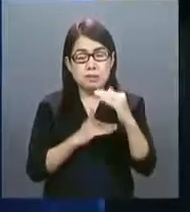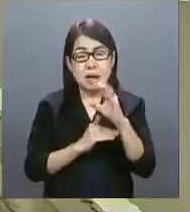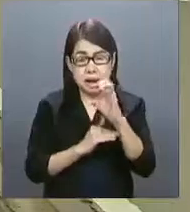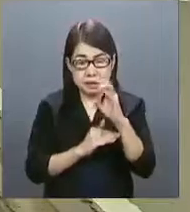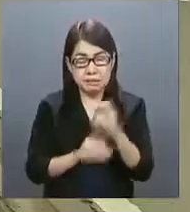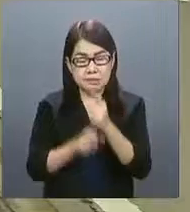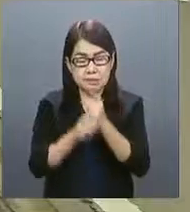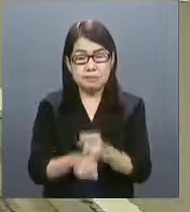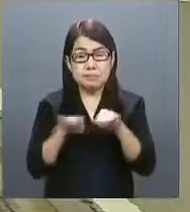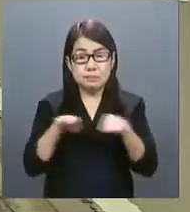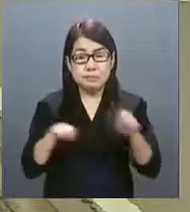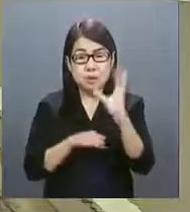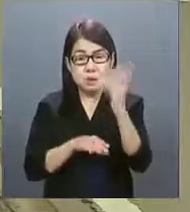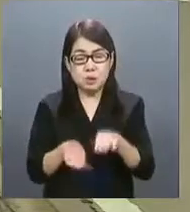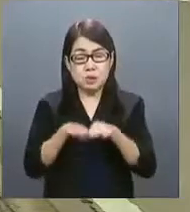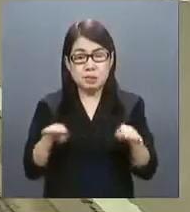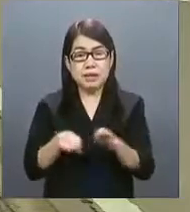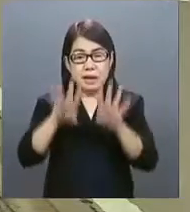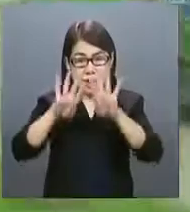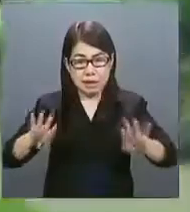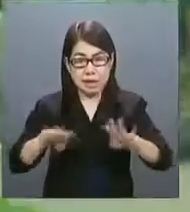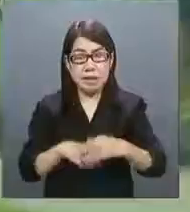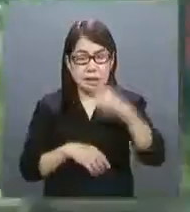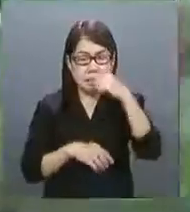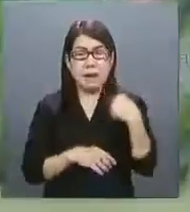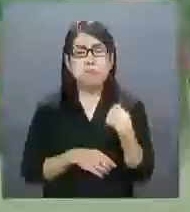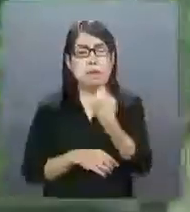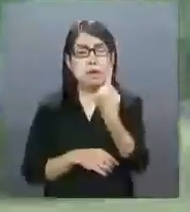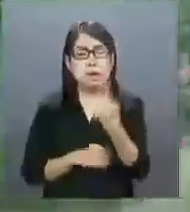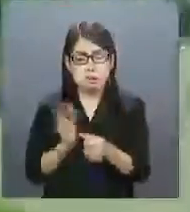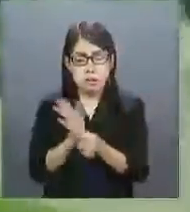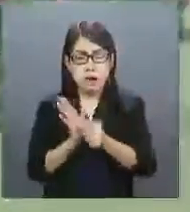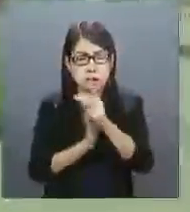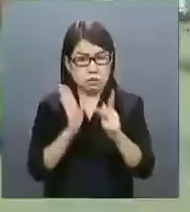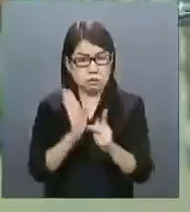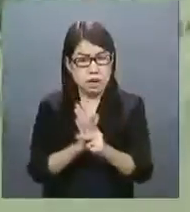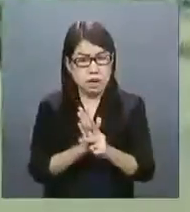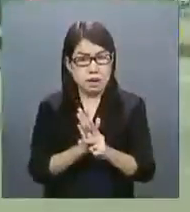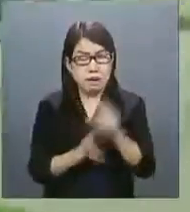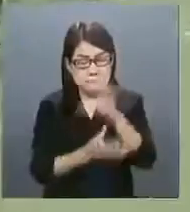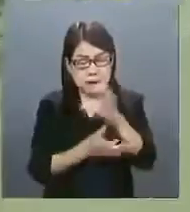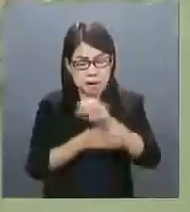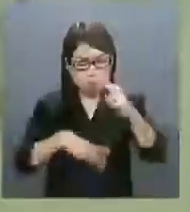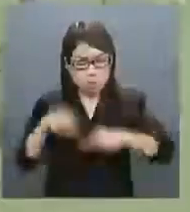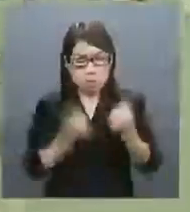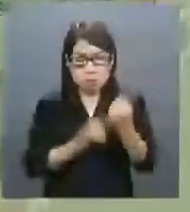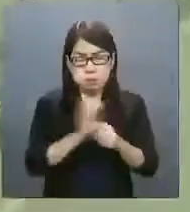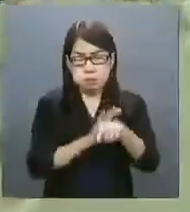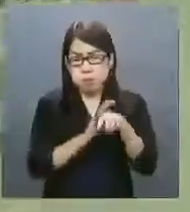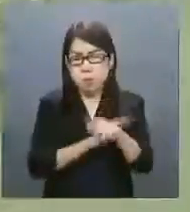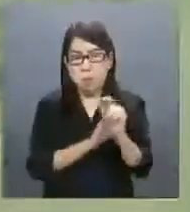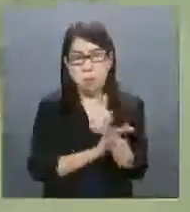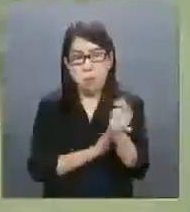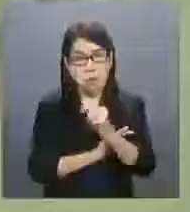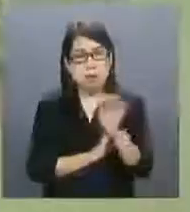านอาเซียนเพราะประเทศไทยเป็นประเทศเดียวในอาเซียนที่ยังไม่แก้กฎหมายควบคุมความเร็วทำให้การขับรถเร็วเป็นสาเหตุการต